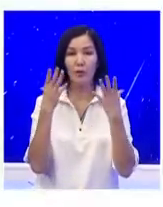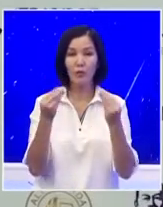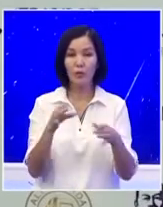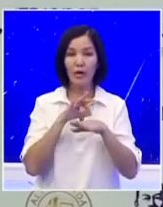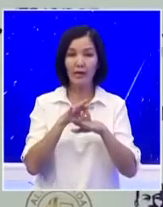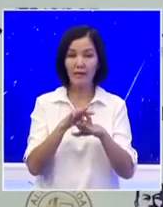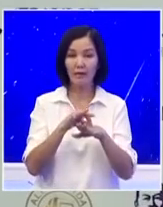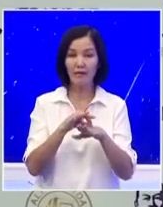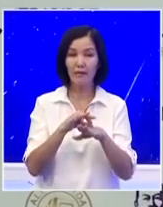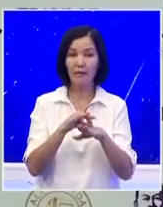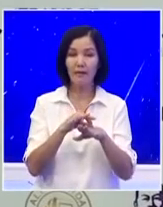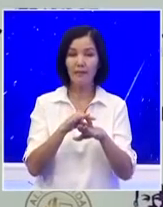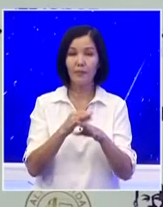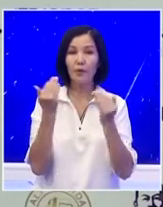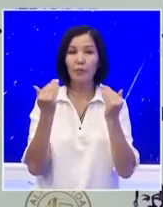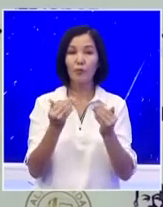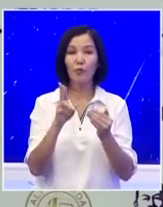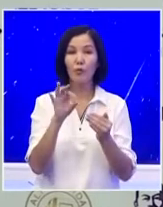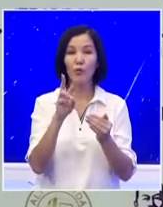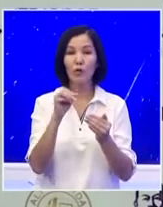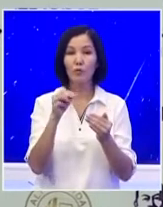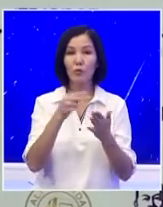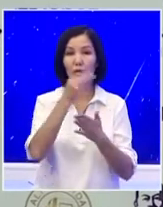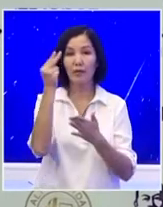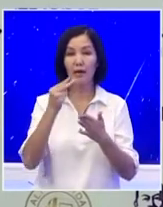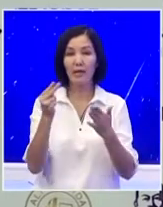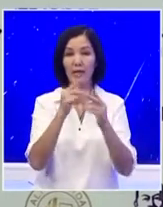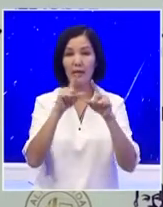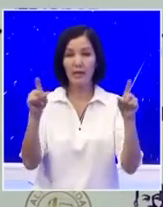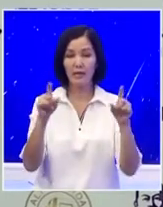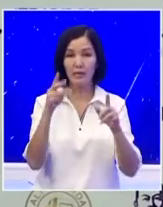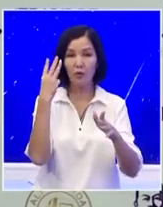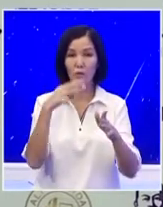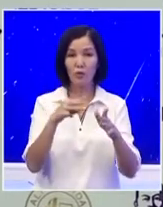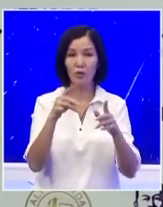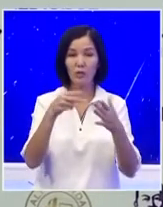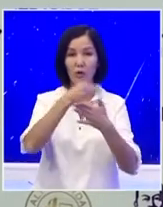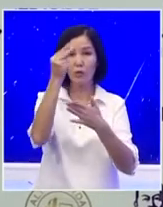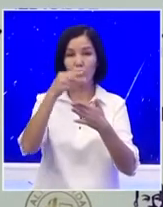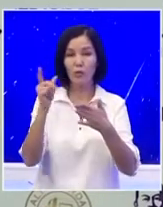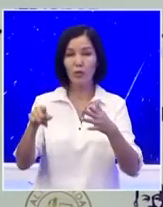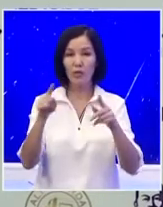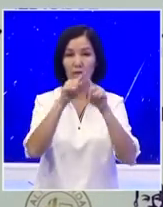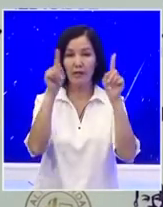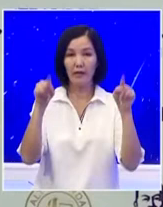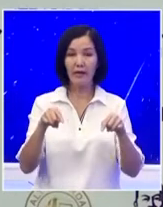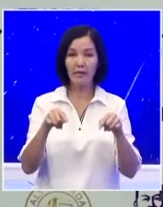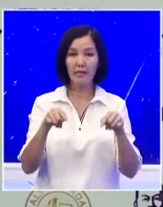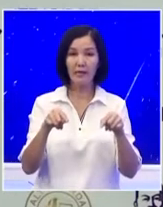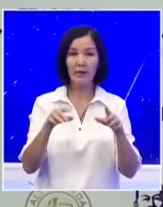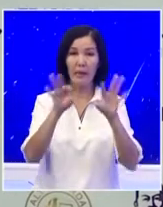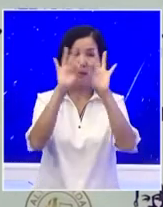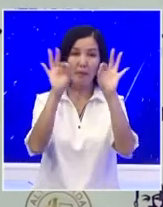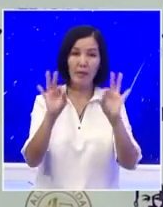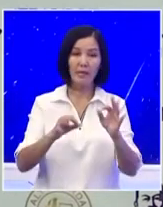жатыр. Бүгін осы көркем сурет галереясында 30-ға жуық суретшілердің Абайға арналған Абай бейнесі